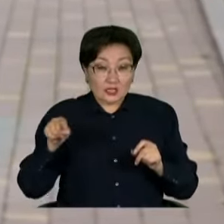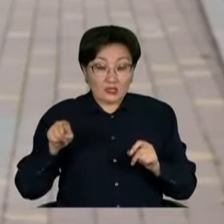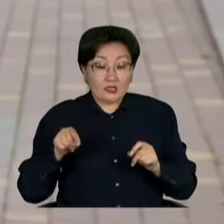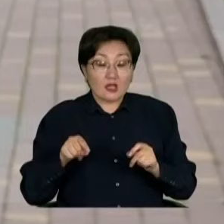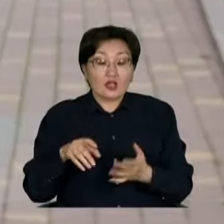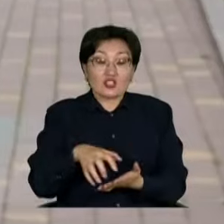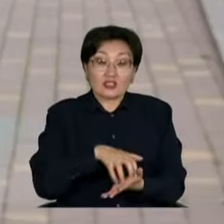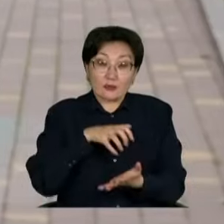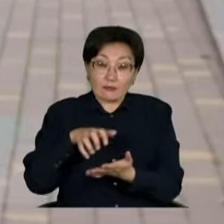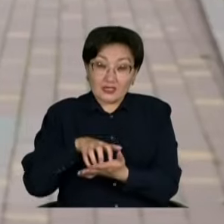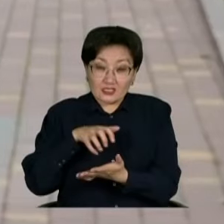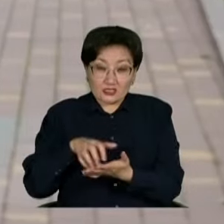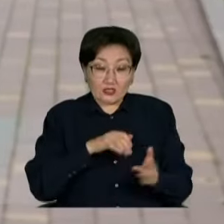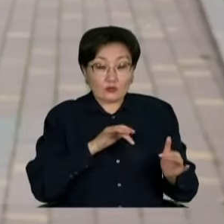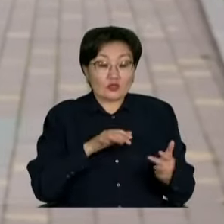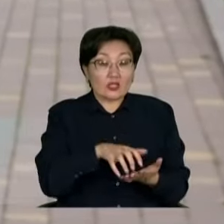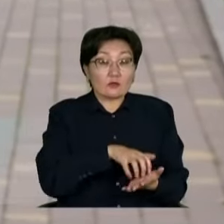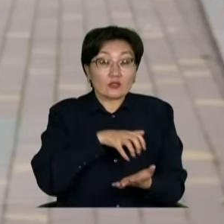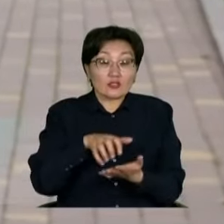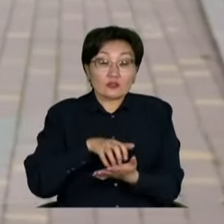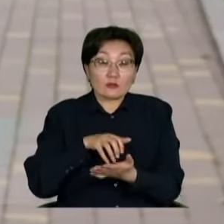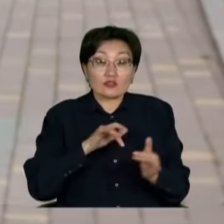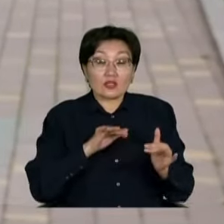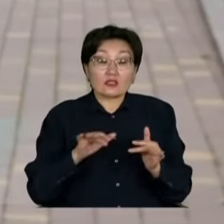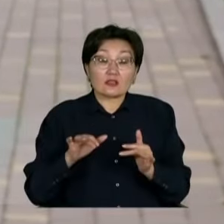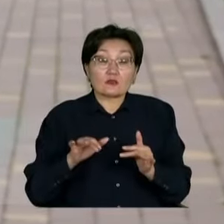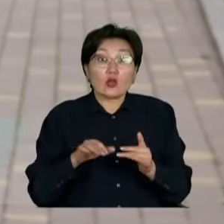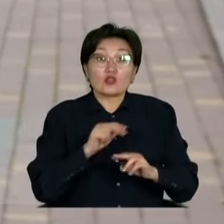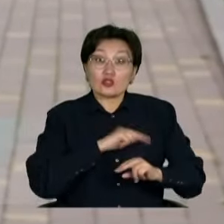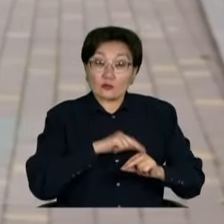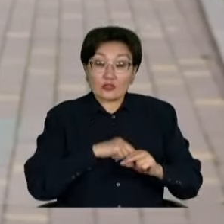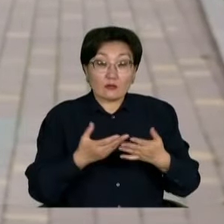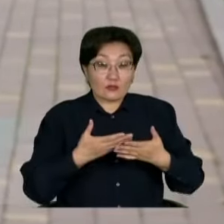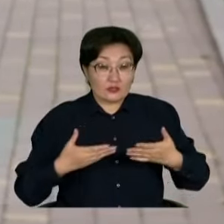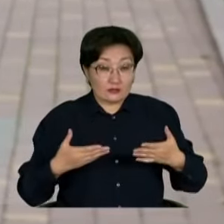мынау сенбіліктер, күзгі мезгілдегі мынау тазалау жұмыстарына да